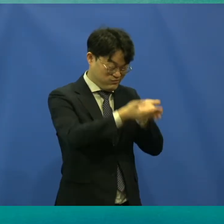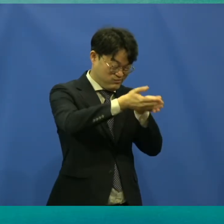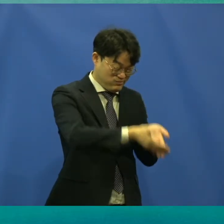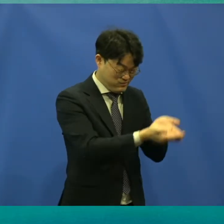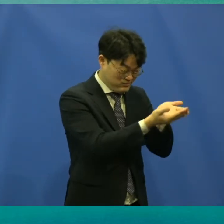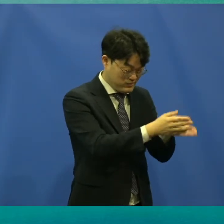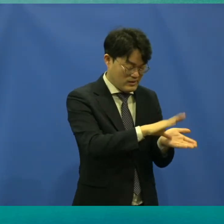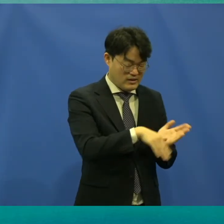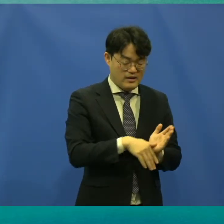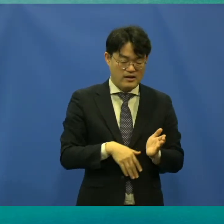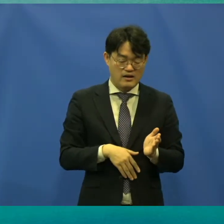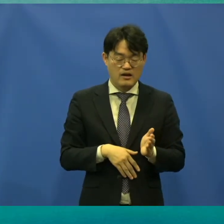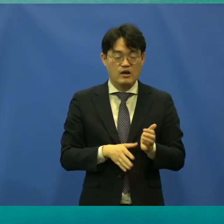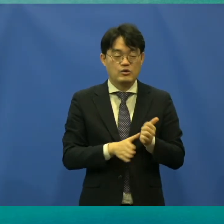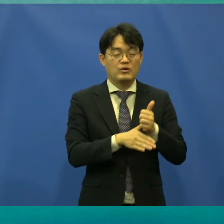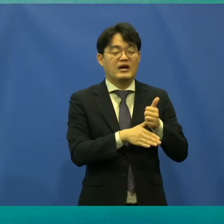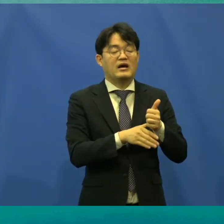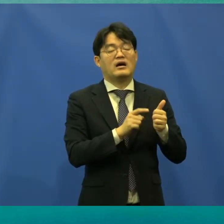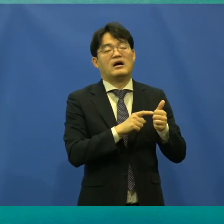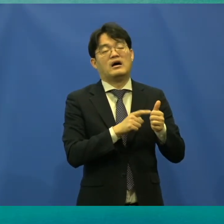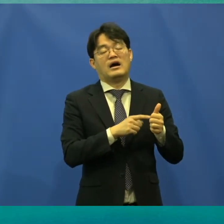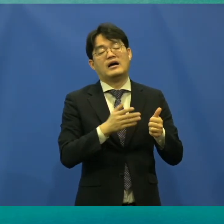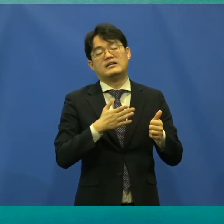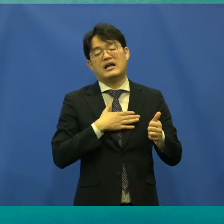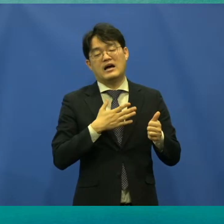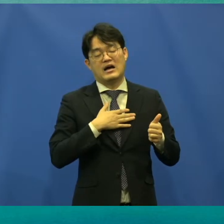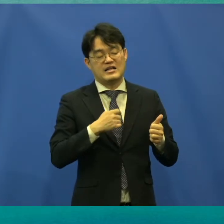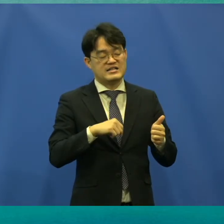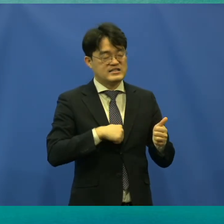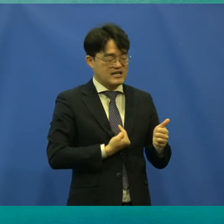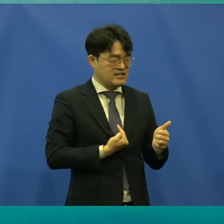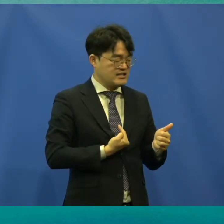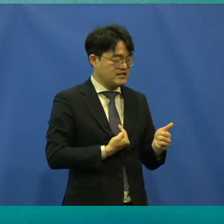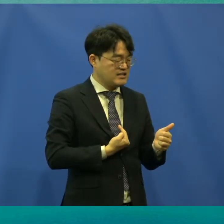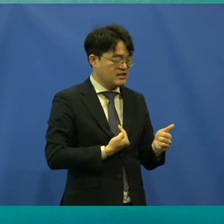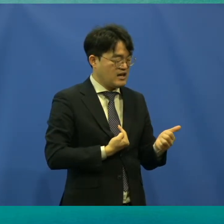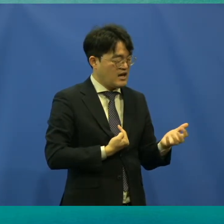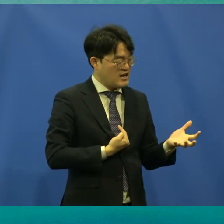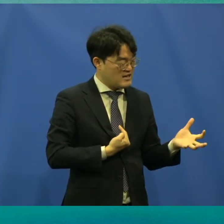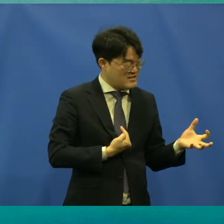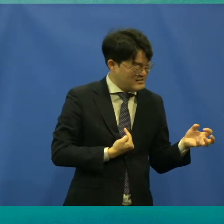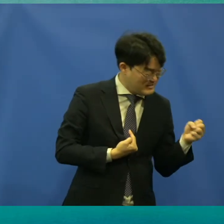선택한 거죠. 죽음의 길을. 자기가 죽는 길 외에는 다른 길이 없다.